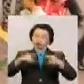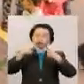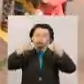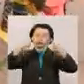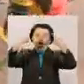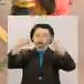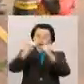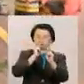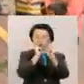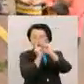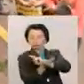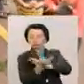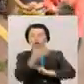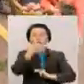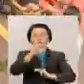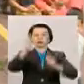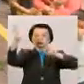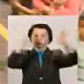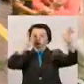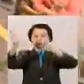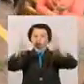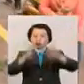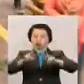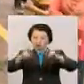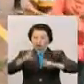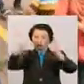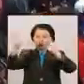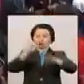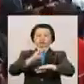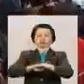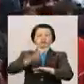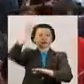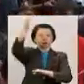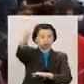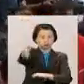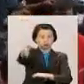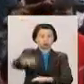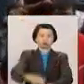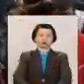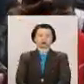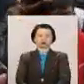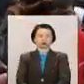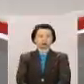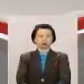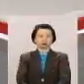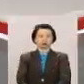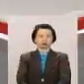untuk merubah nasib Malaysia, nasib rakyat Malaysia di masa akan datang.